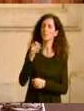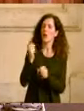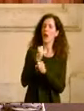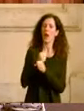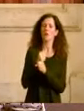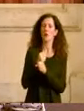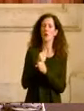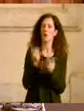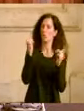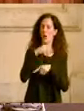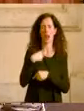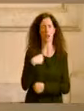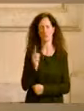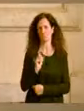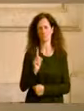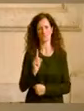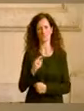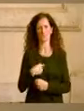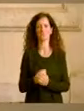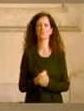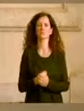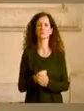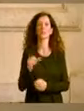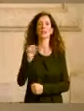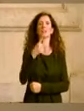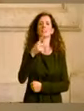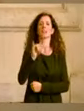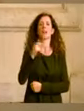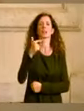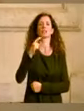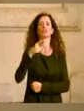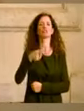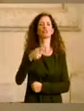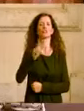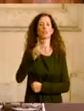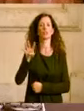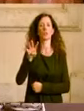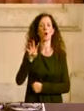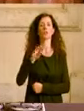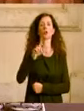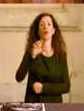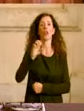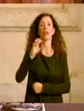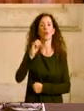operato. Sky TG24 con Massimo Leoni, prego.